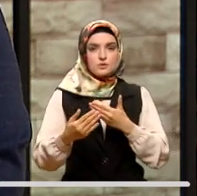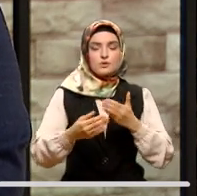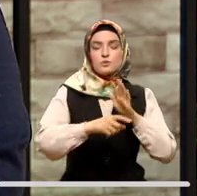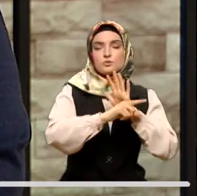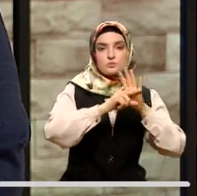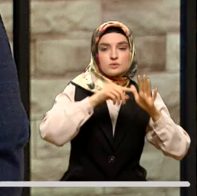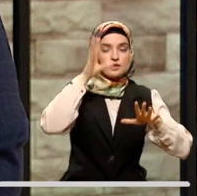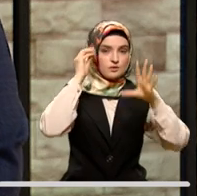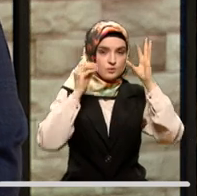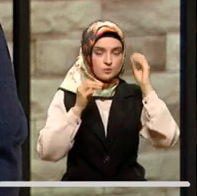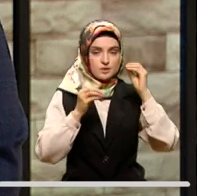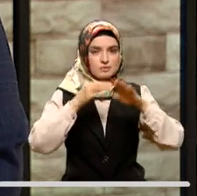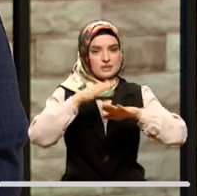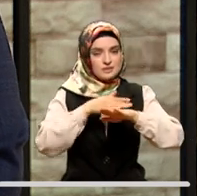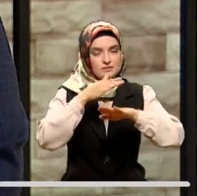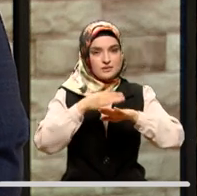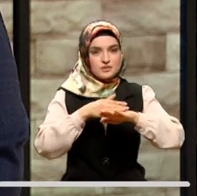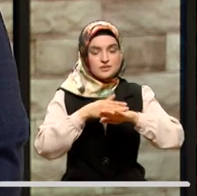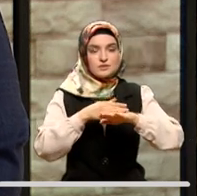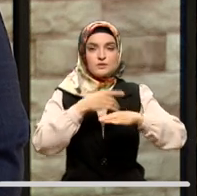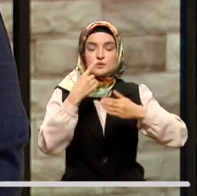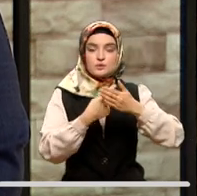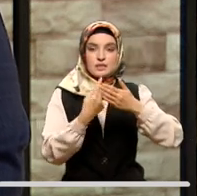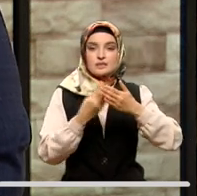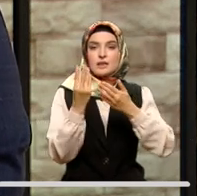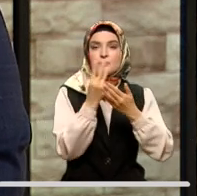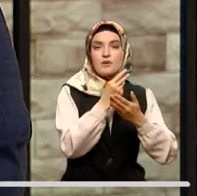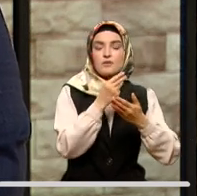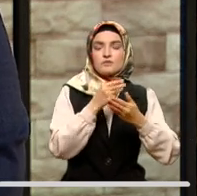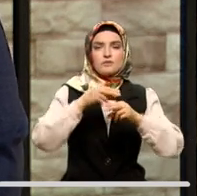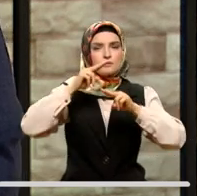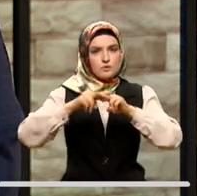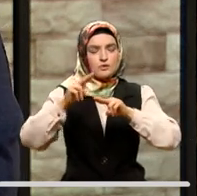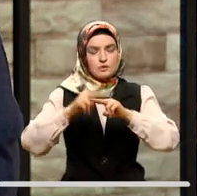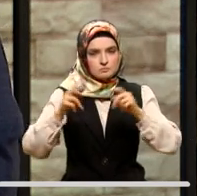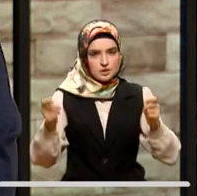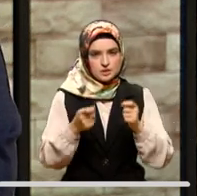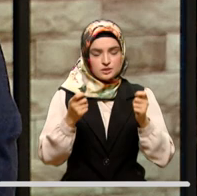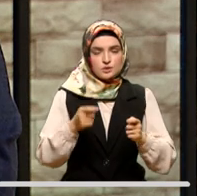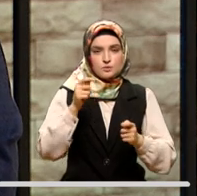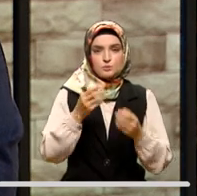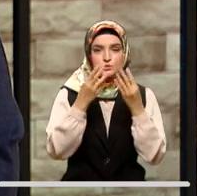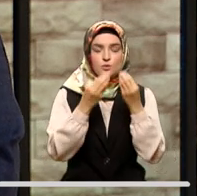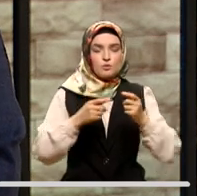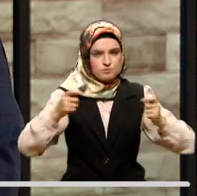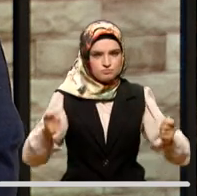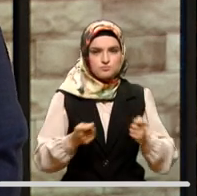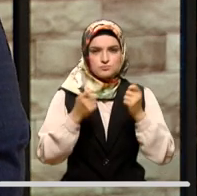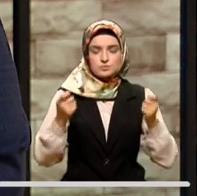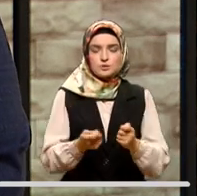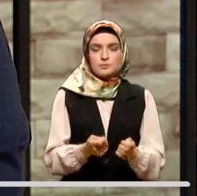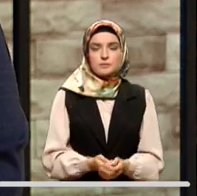öğrenmeye, yavaş yavaş Kur'an-ı Kerim'in harflerini öğretmeye çabalarız. Peki hocam. Burada gösterdiğimiz her çaba, yani